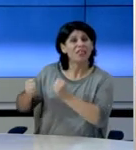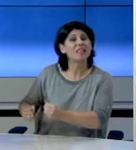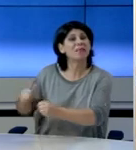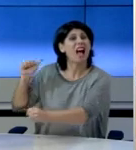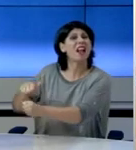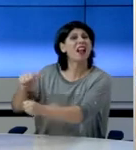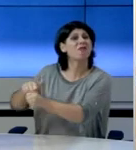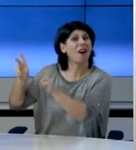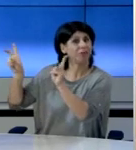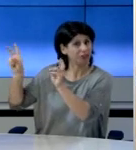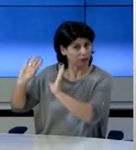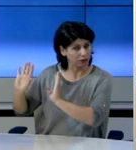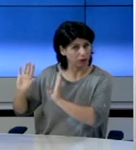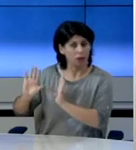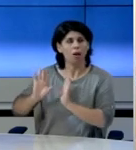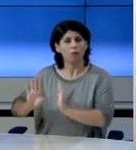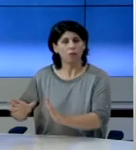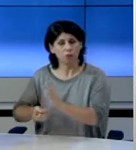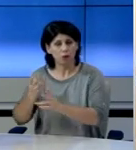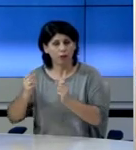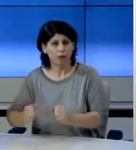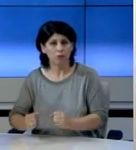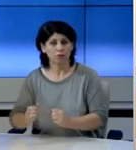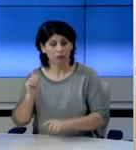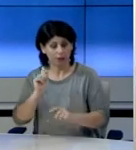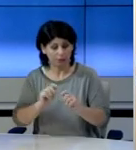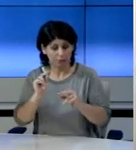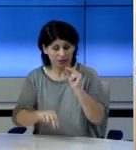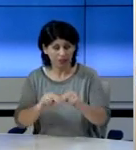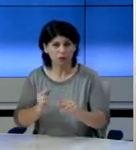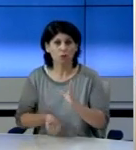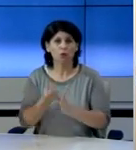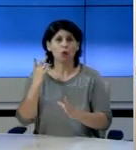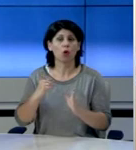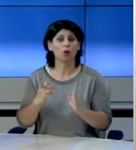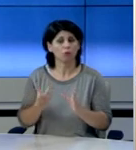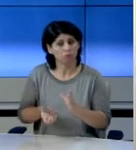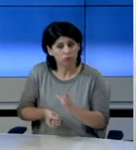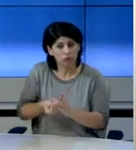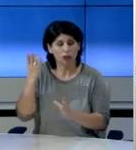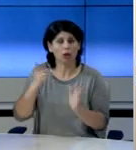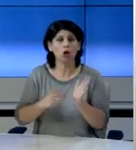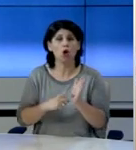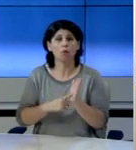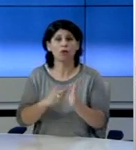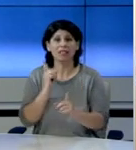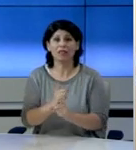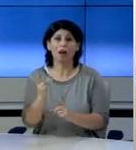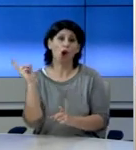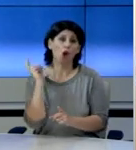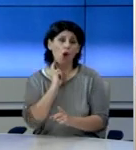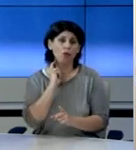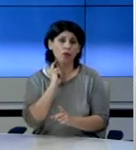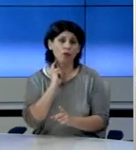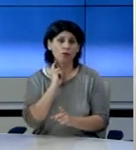που άφησε πίσω της νέους θεσμούς στη δικαιοσύνη μέσω της θέσπισης νέων θεμελιωδών νομοθετημάτων, ιδίως κωδίκων και